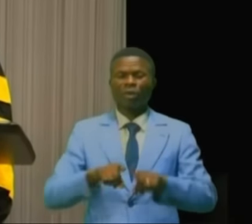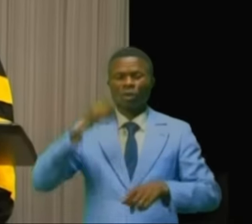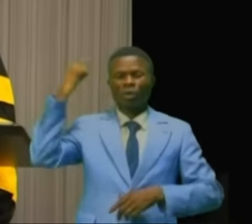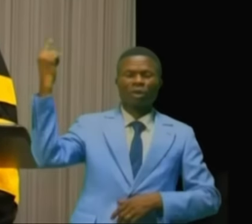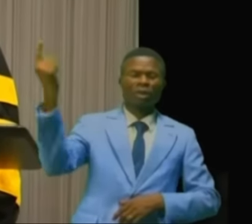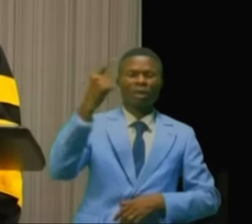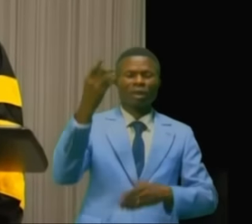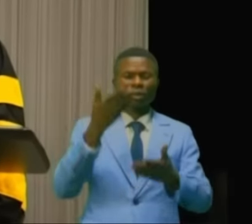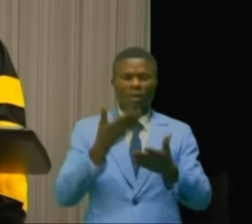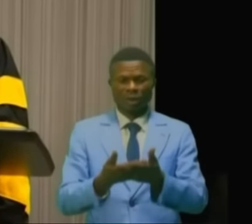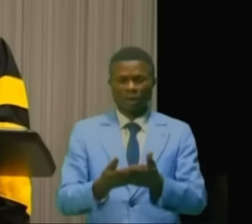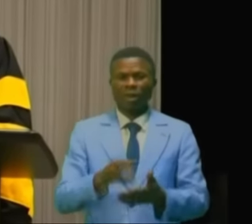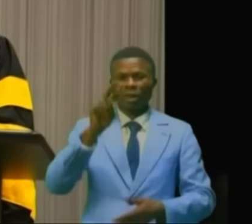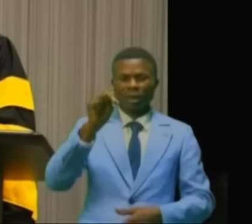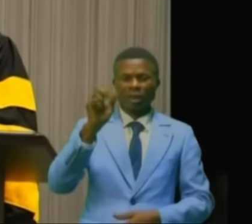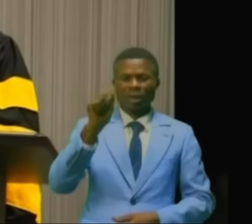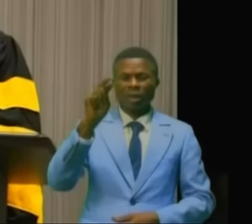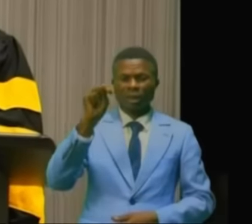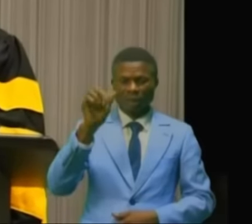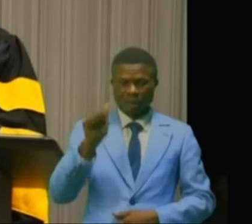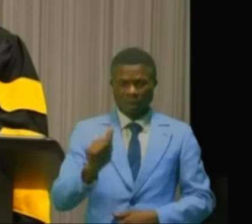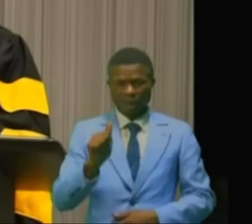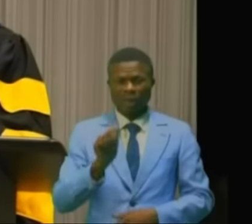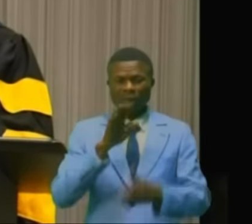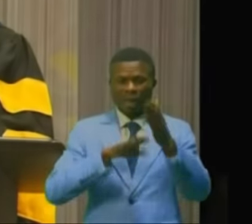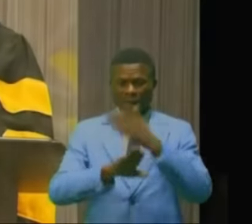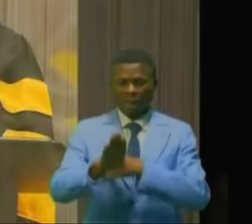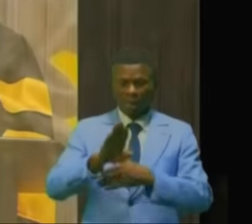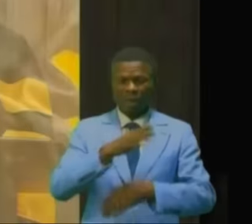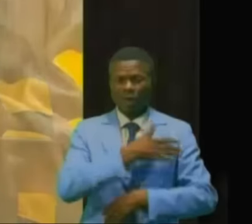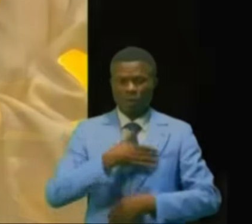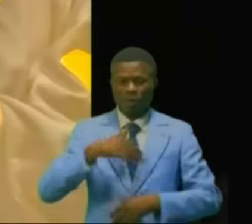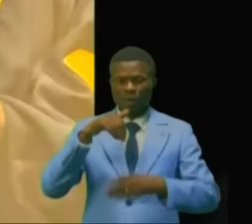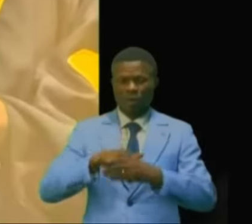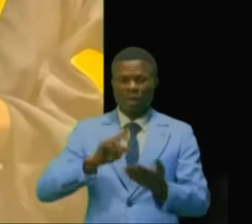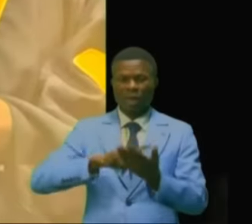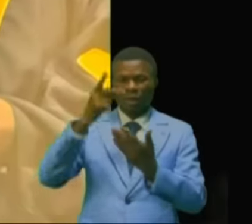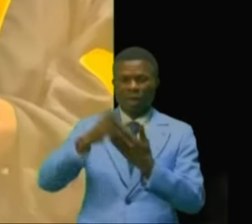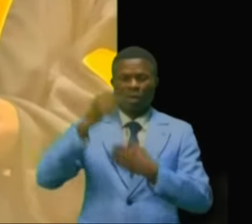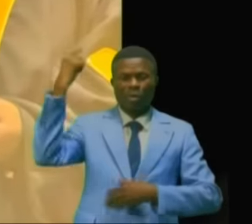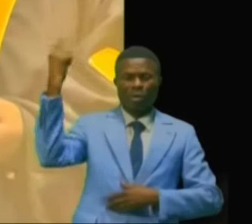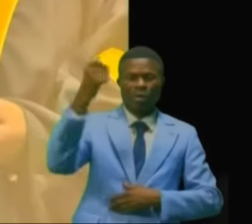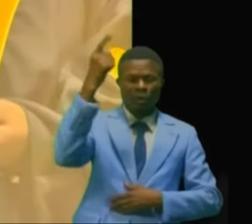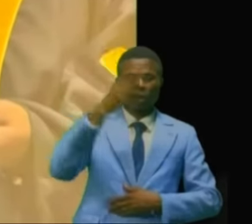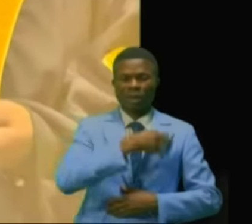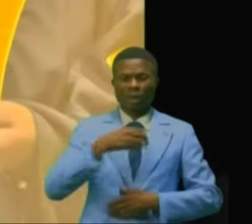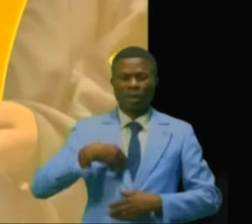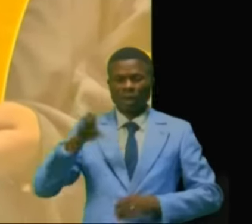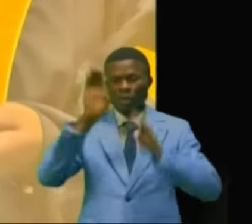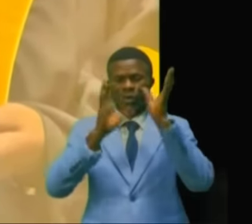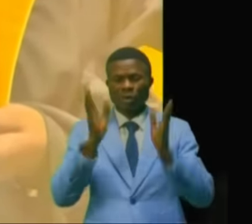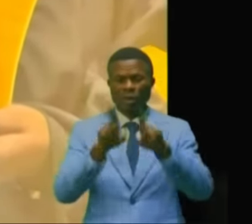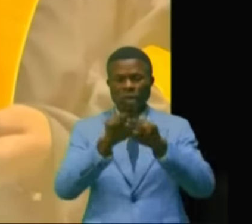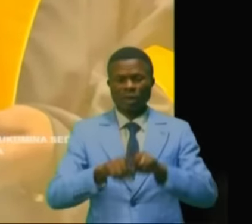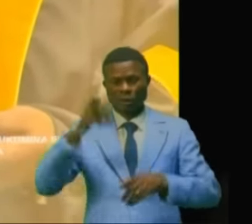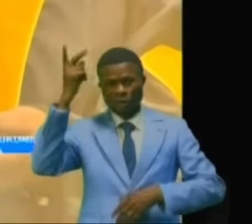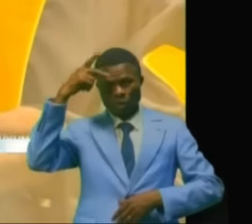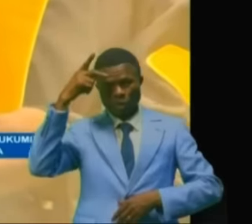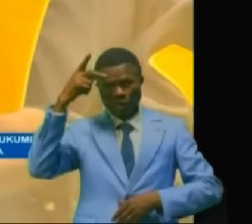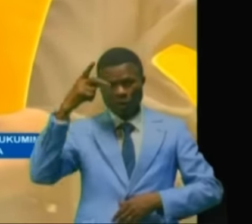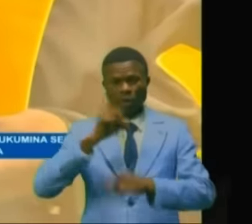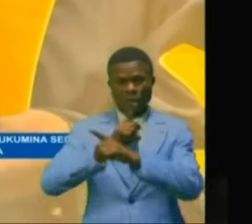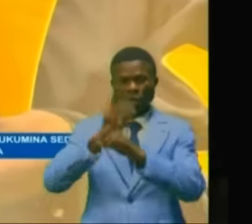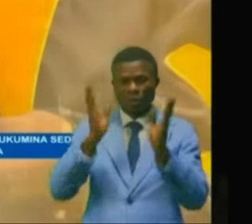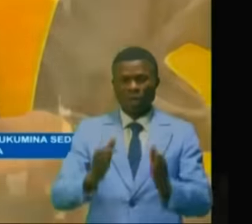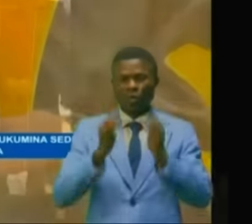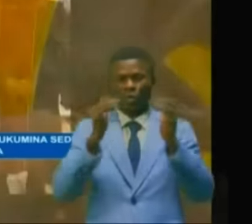qu'international. Manonina Kumbanana inscrit donc son nom dans les annales internationales des femmes scientifiques et politiques, défenseurs de la